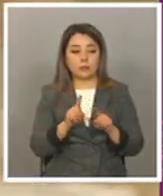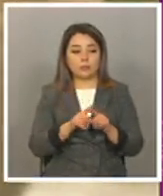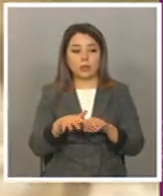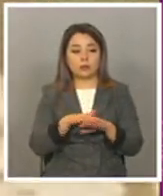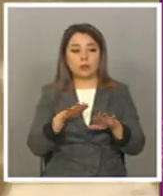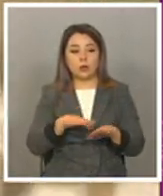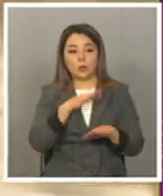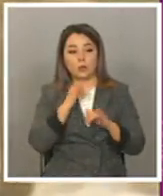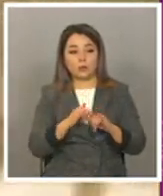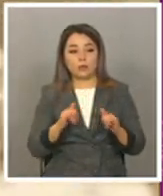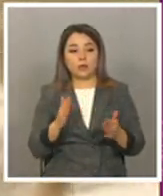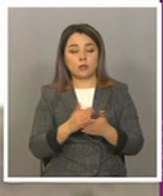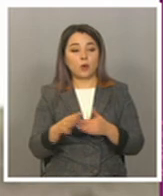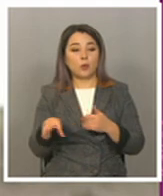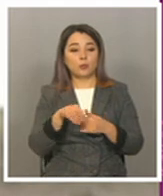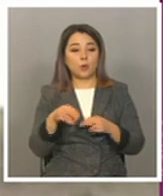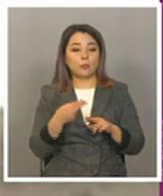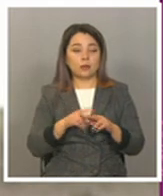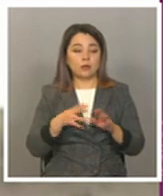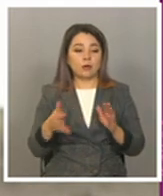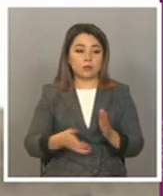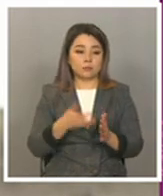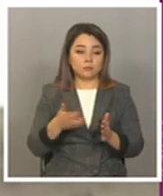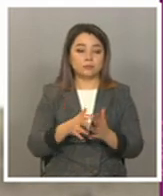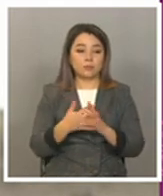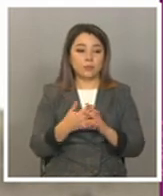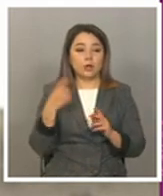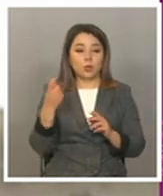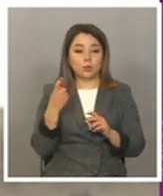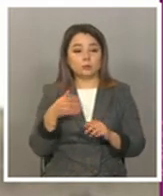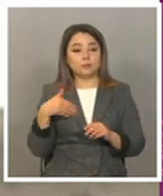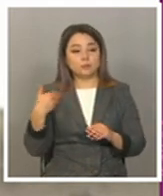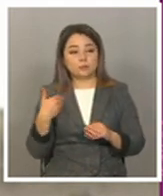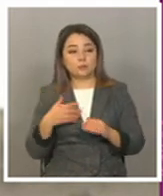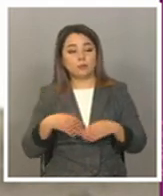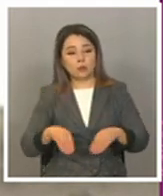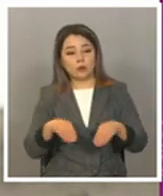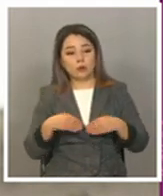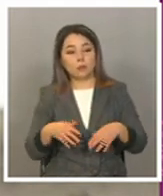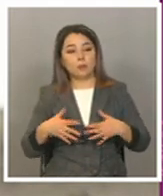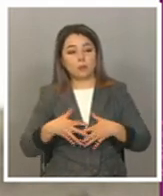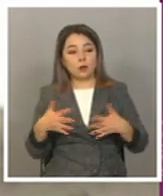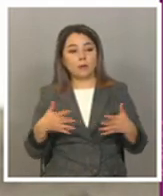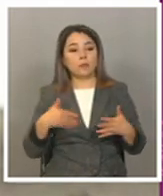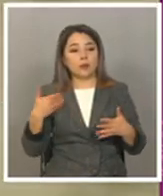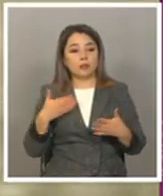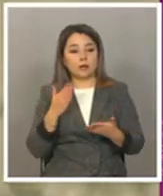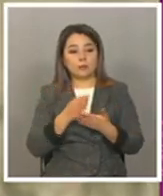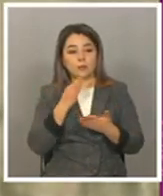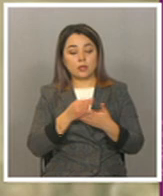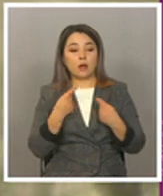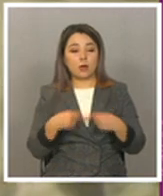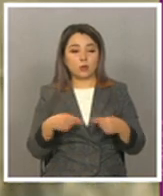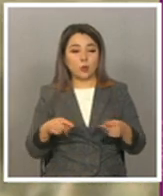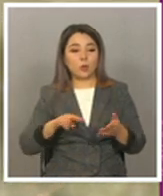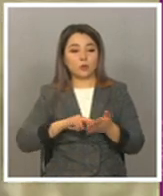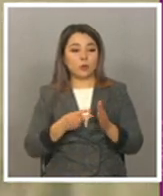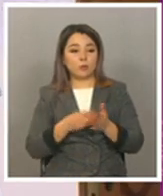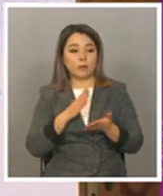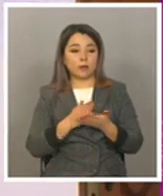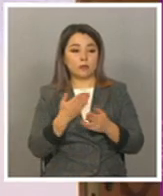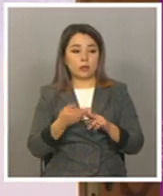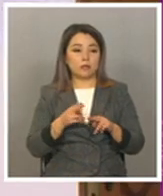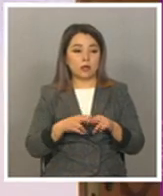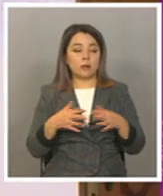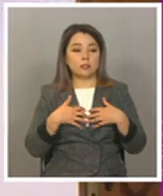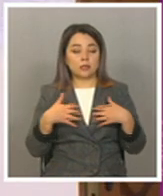жүруі топырақты қопсытып, ауыл шаруашылығы өнімдерінің өсіміне орасан пайдасын тигізеді. Әртүрлі жобаларымыз бар, яғни киік